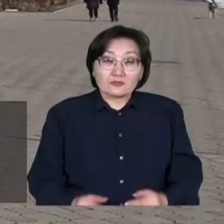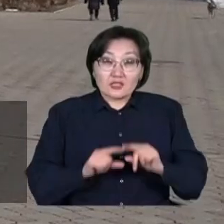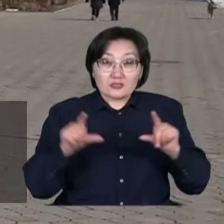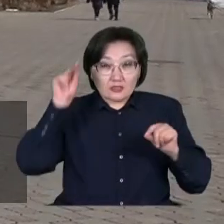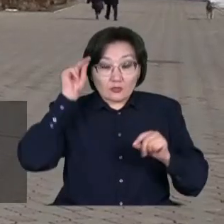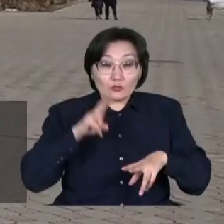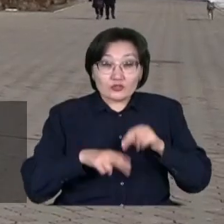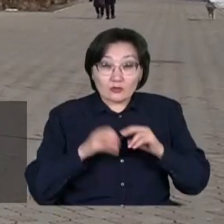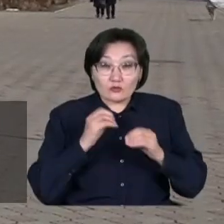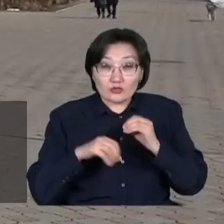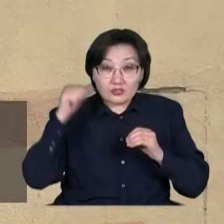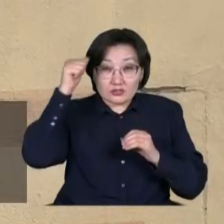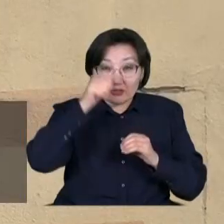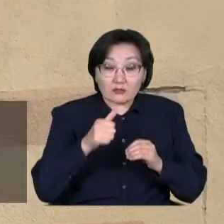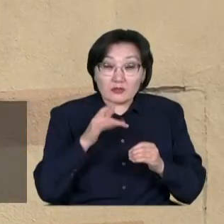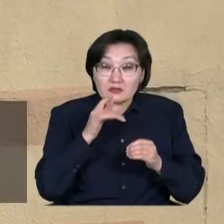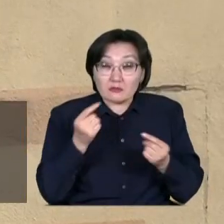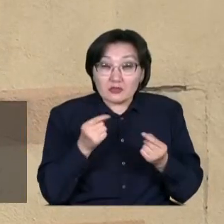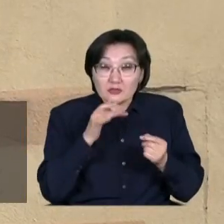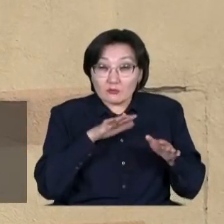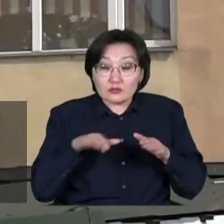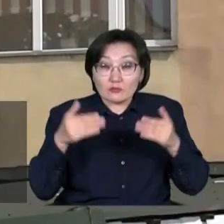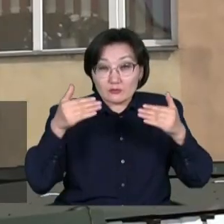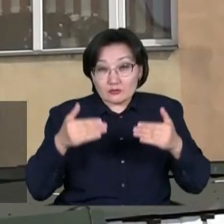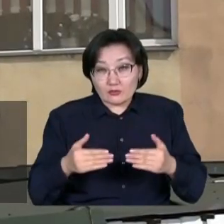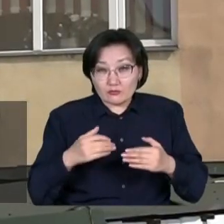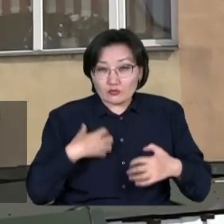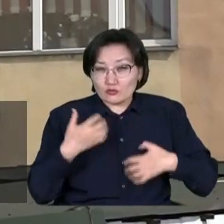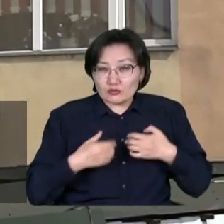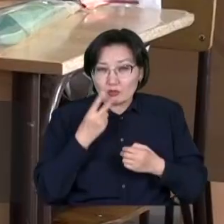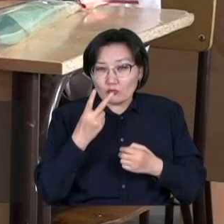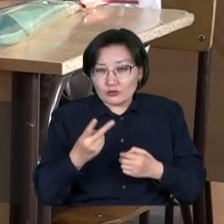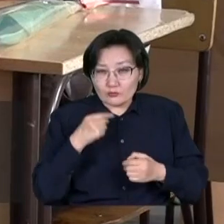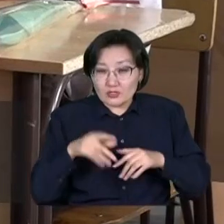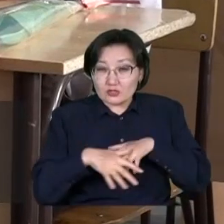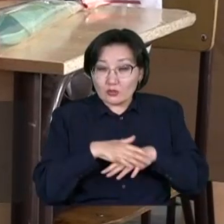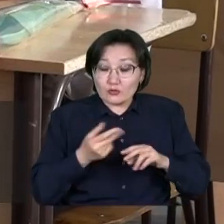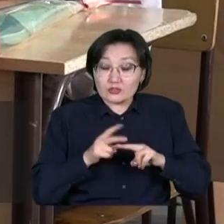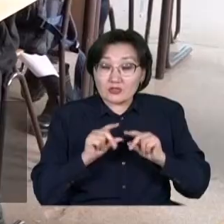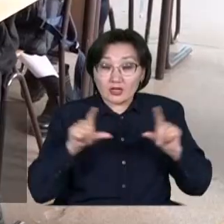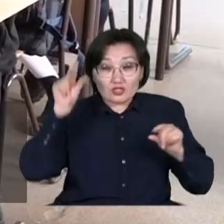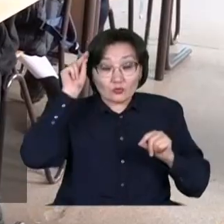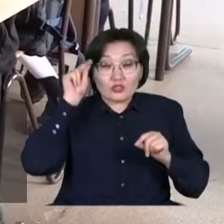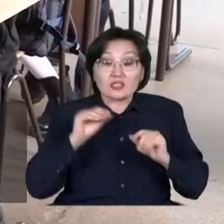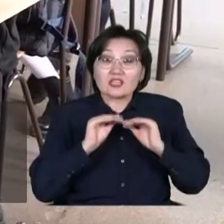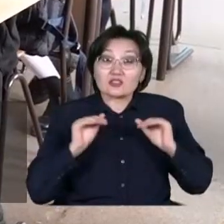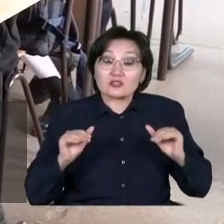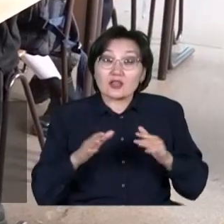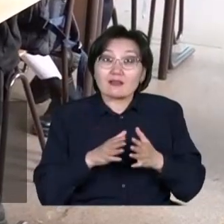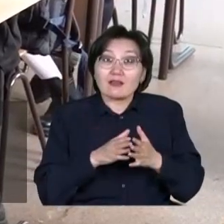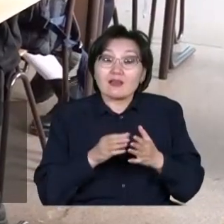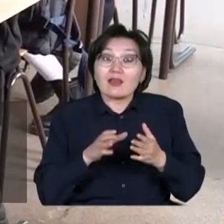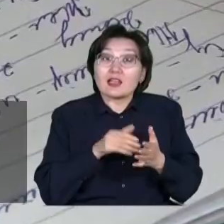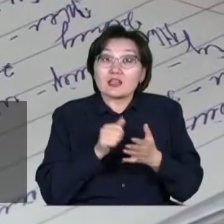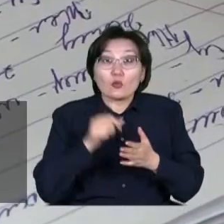Мектептің салынғанына 10 жылдан енді асқан, алайда сыртынан қарасаңыз қорқынышты көрініп тұр дейді жұрт. Алайда бұл білім ордасында оқушылар әлі білім алып